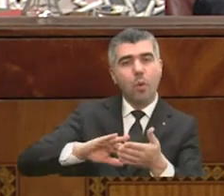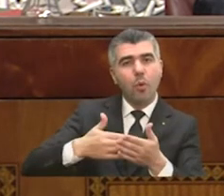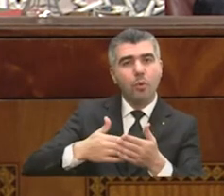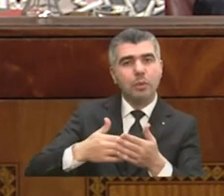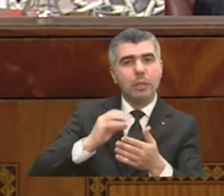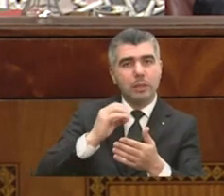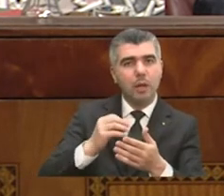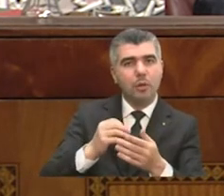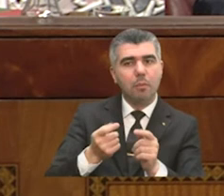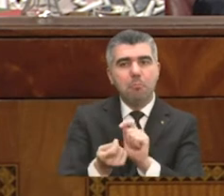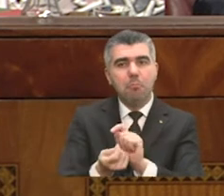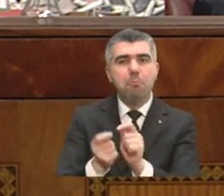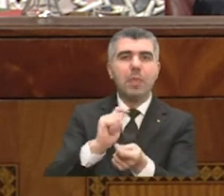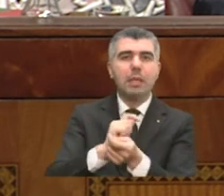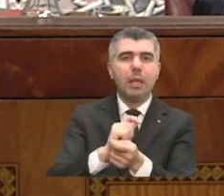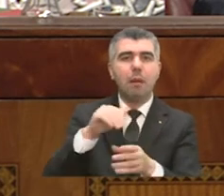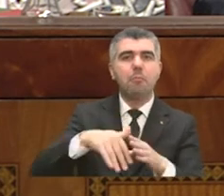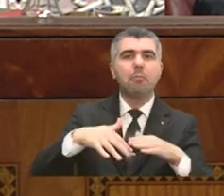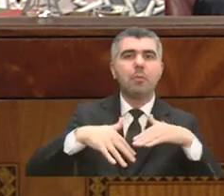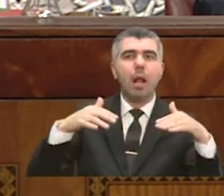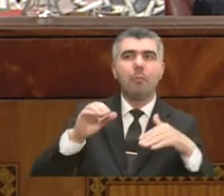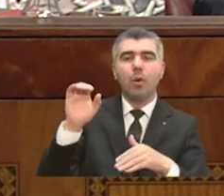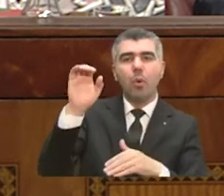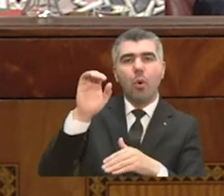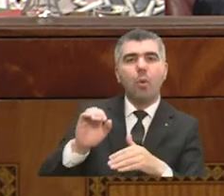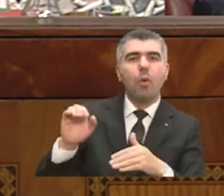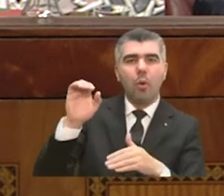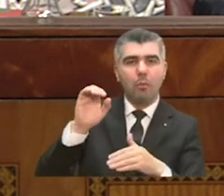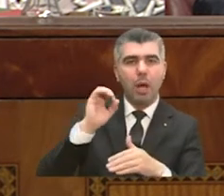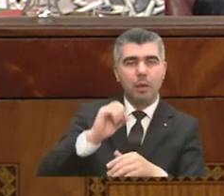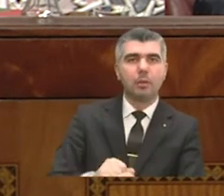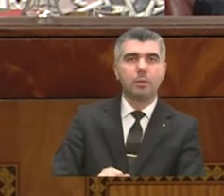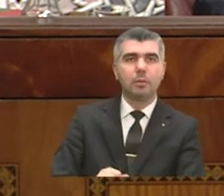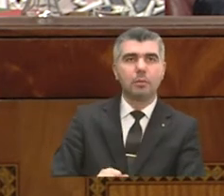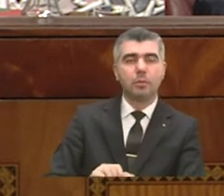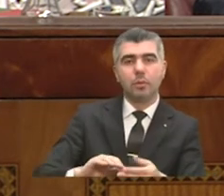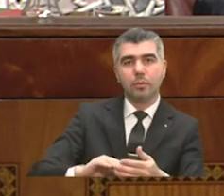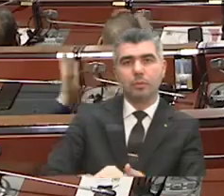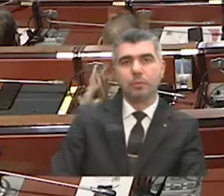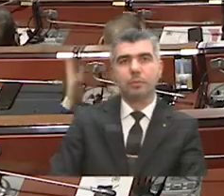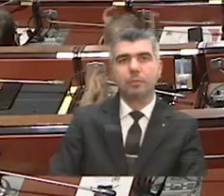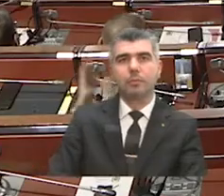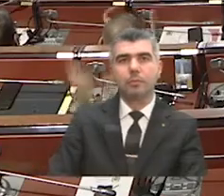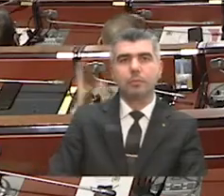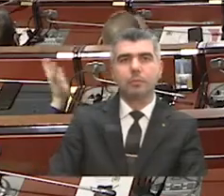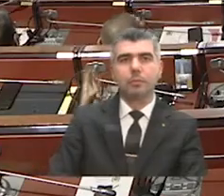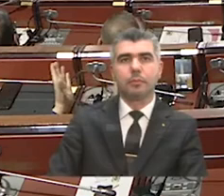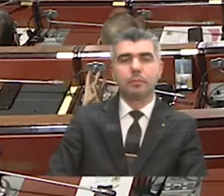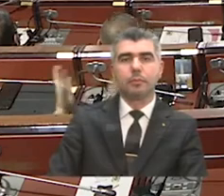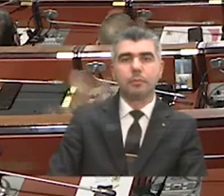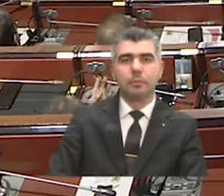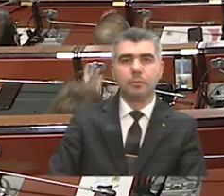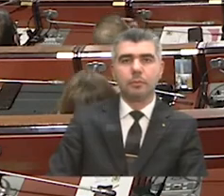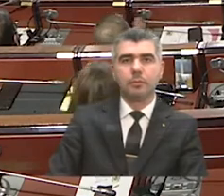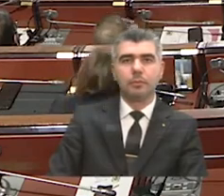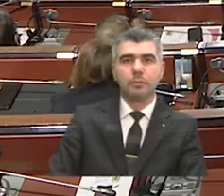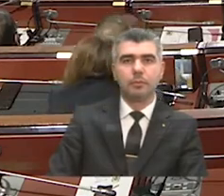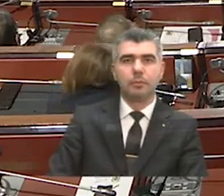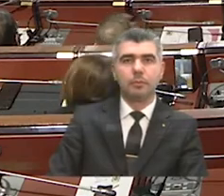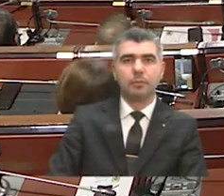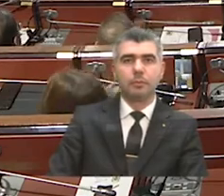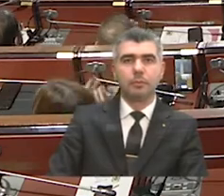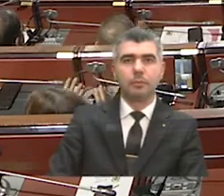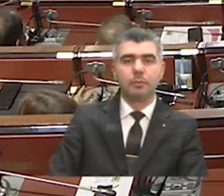de revoir ses rapports et ses relations avec l'Union européenne, d'évaluer